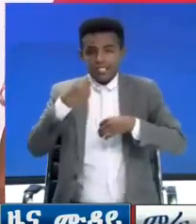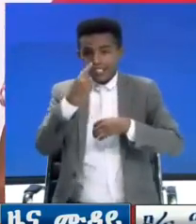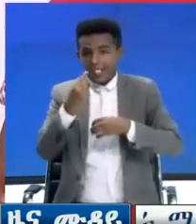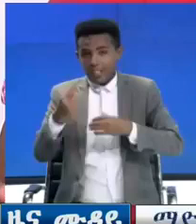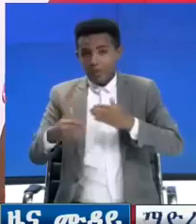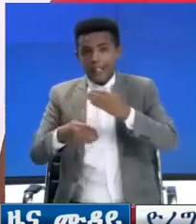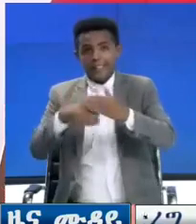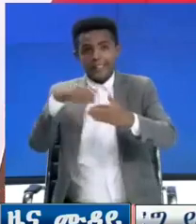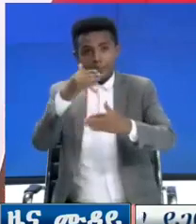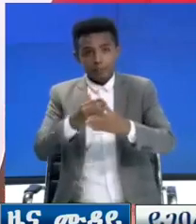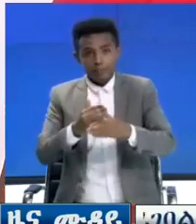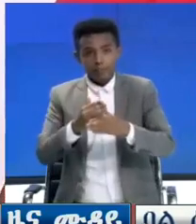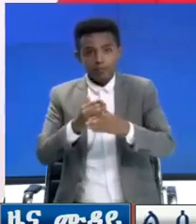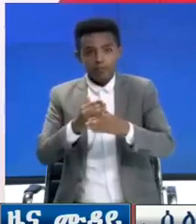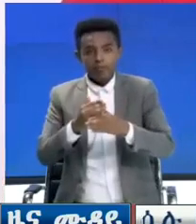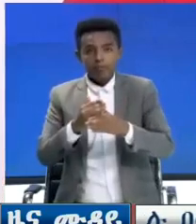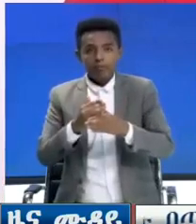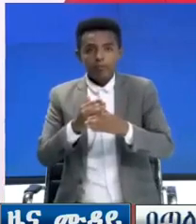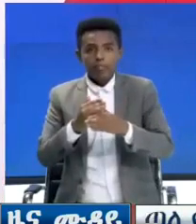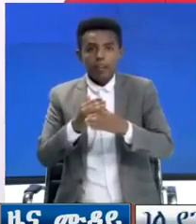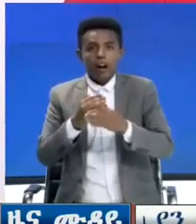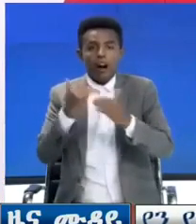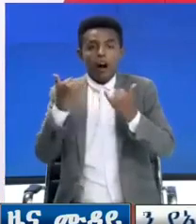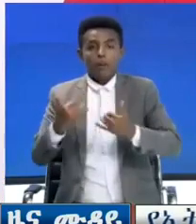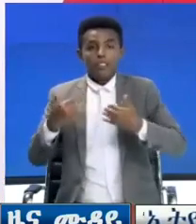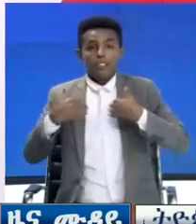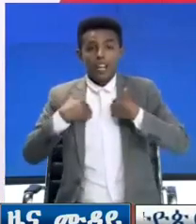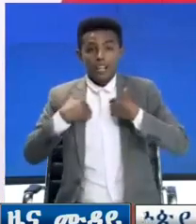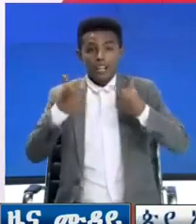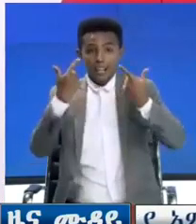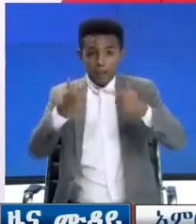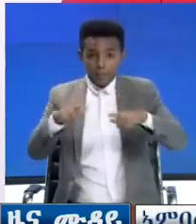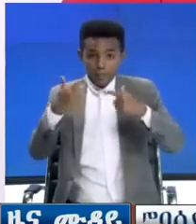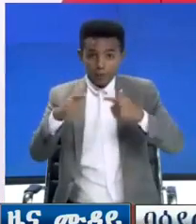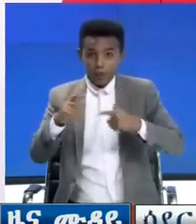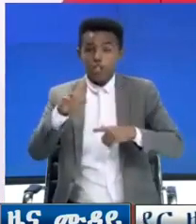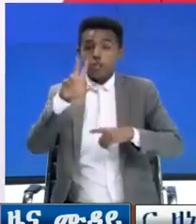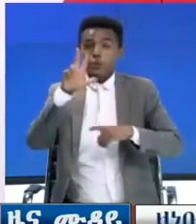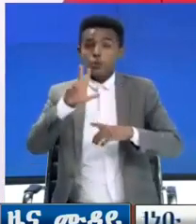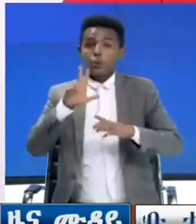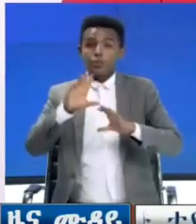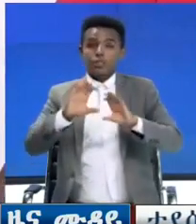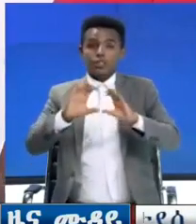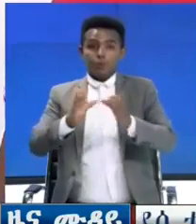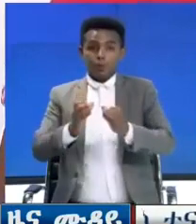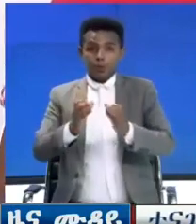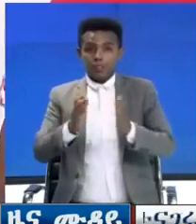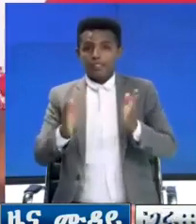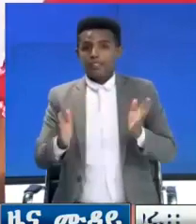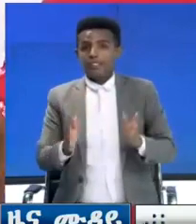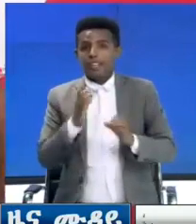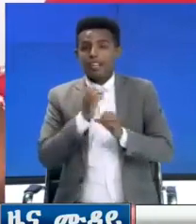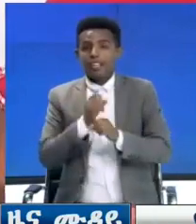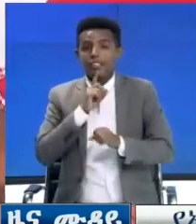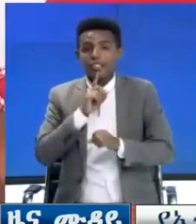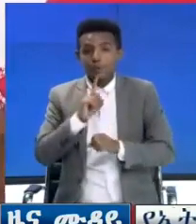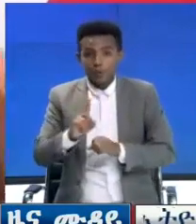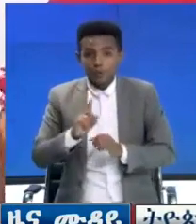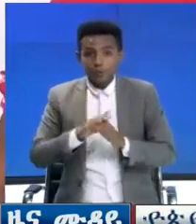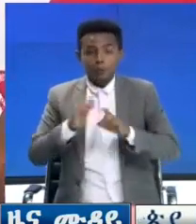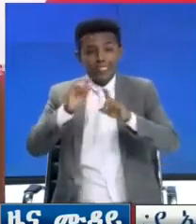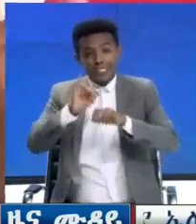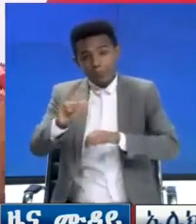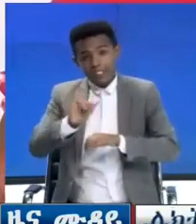ስቴፕ አንድ አሁን ያለ ላቦራቶሪ ለምሳሌ 3 ሩሞችን የያዘ ነው በተመሳሳይ በብዙ